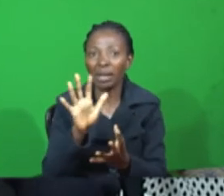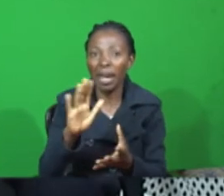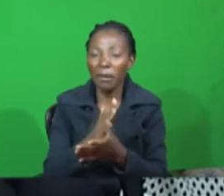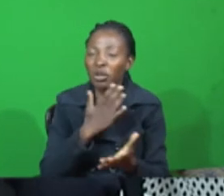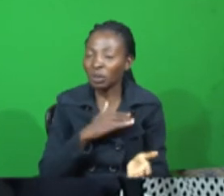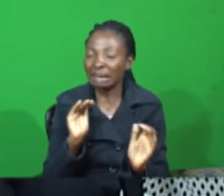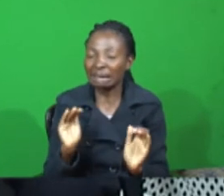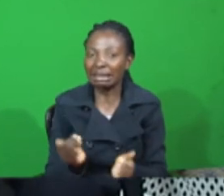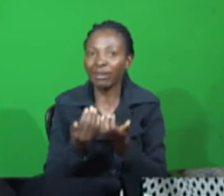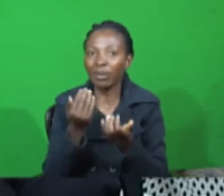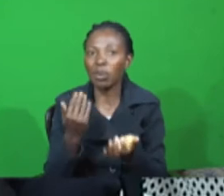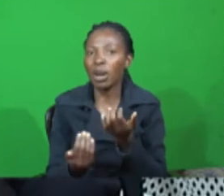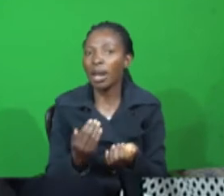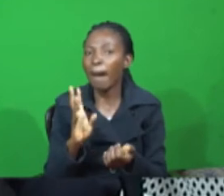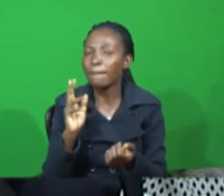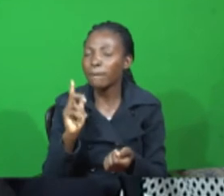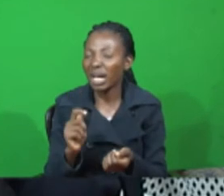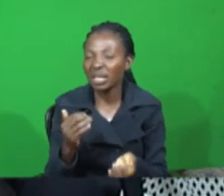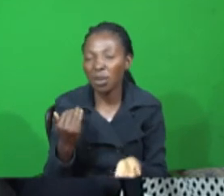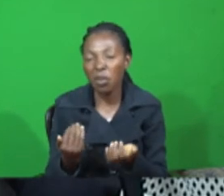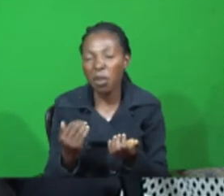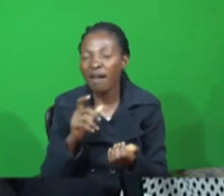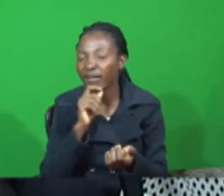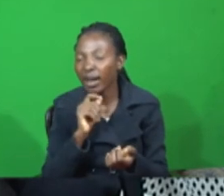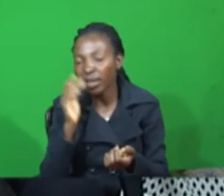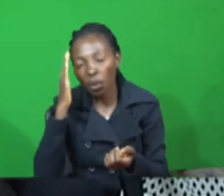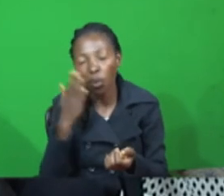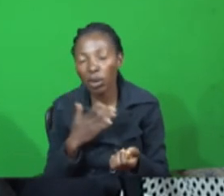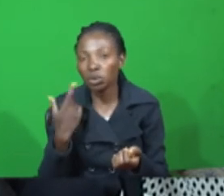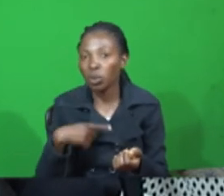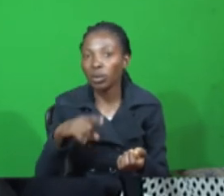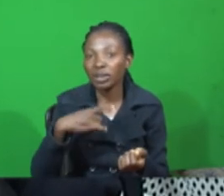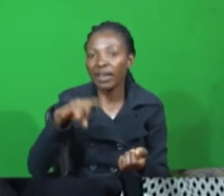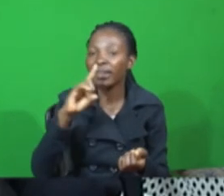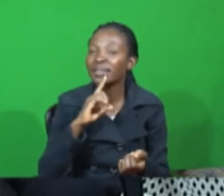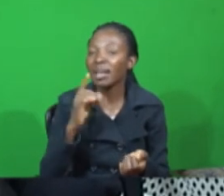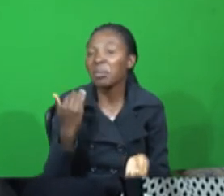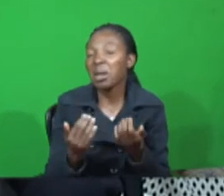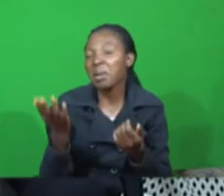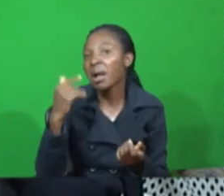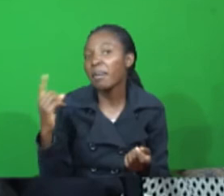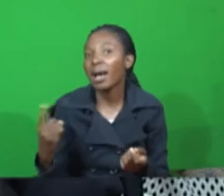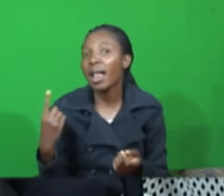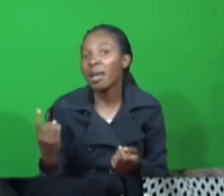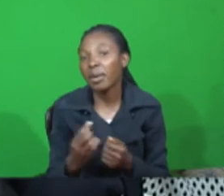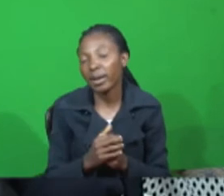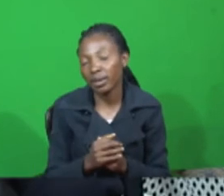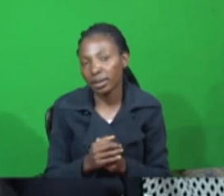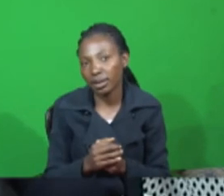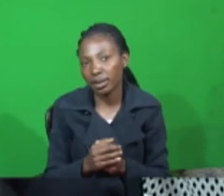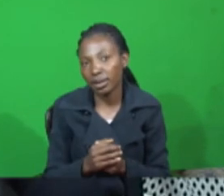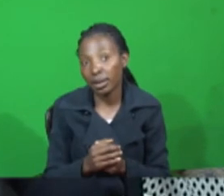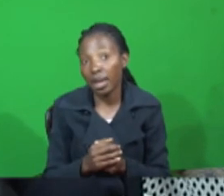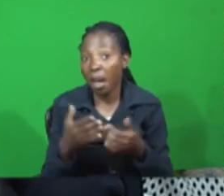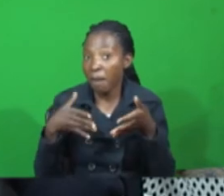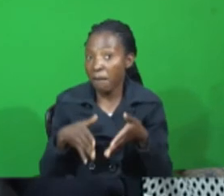mwana. Asi mudhara so aruda kuenda kudenga kuti achauya. Because zvinoita madhara. Kunzwa ipapo rutara.